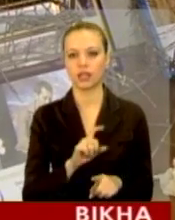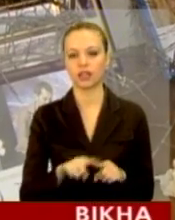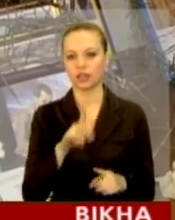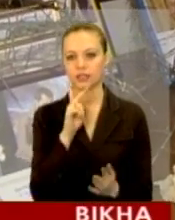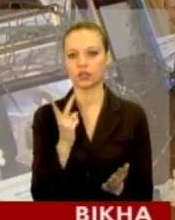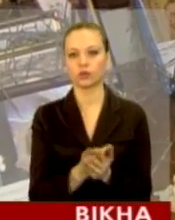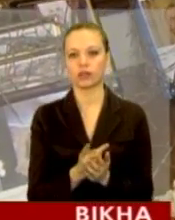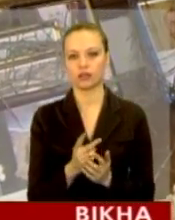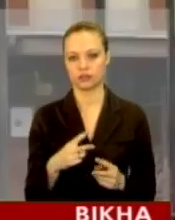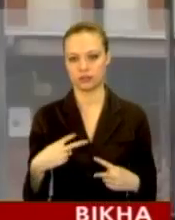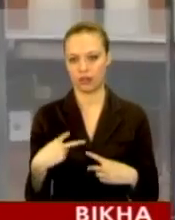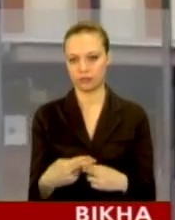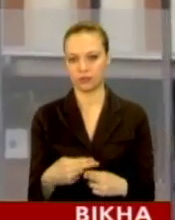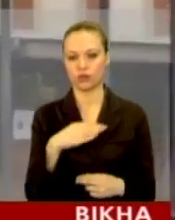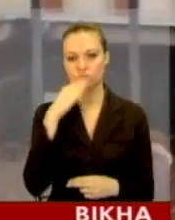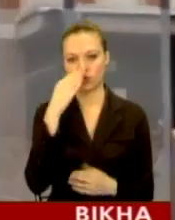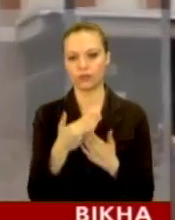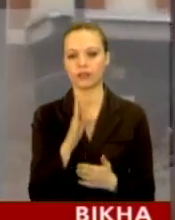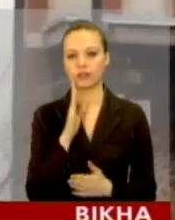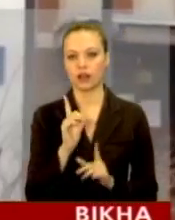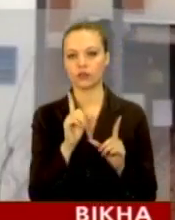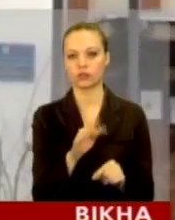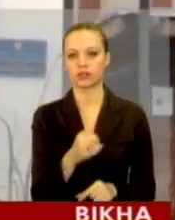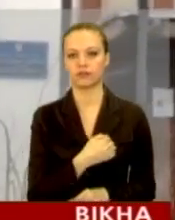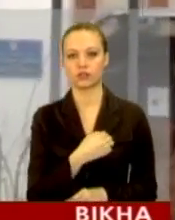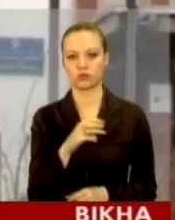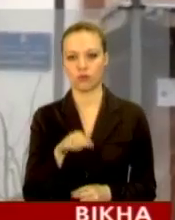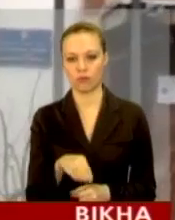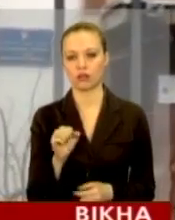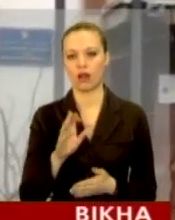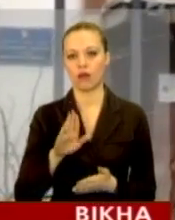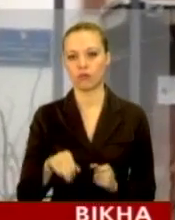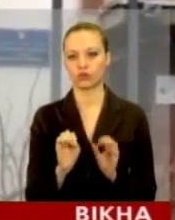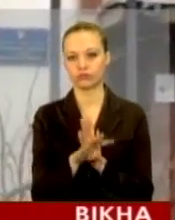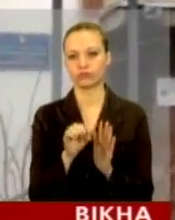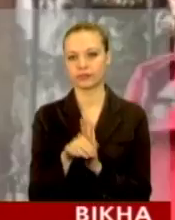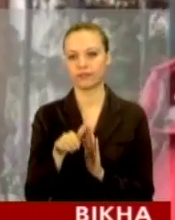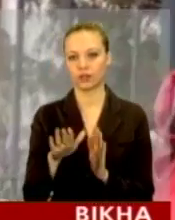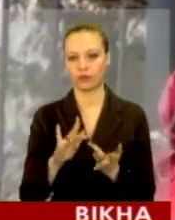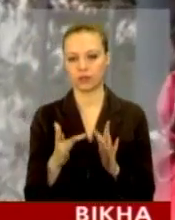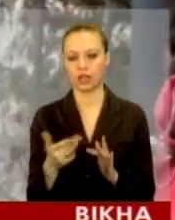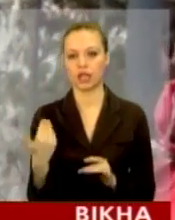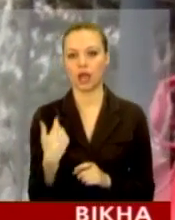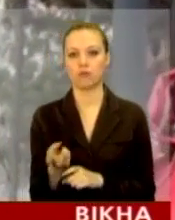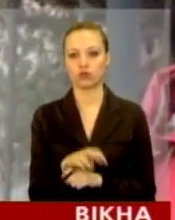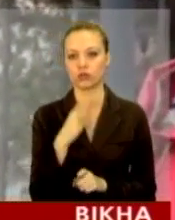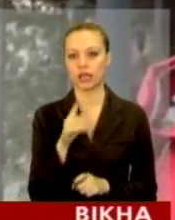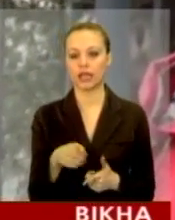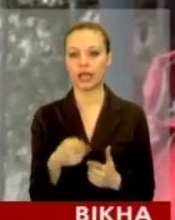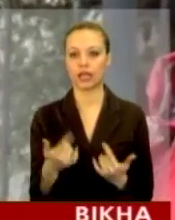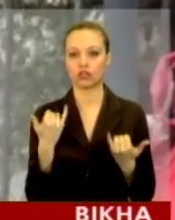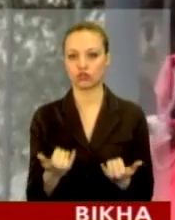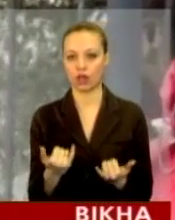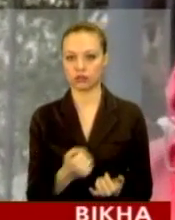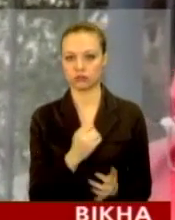демонстрація солідарності. Чоловіки від ранку їдуть в військомат, а потім викладають відео в мережу. Я прийшов і сказали, що їй зараз стається в